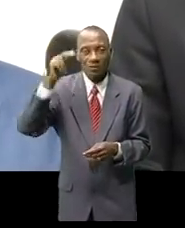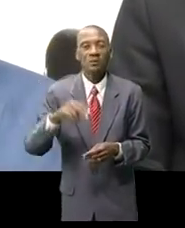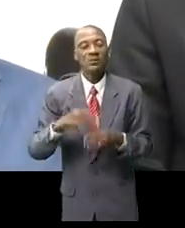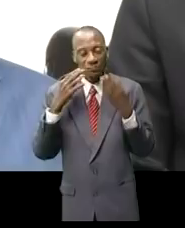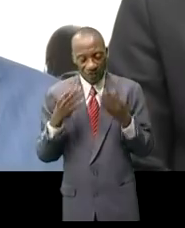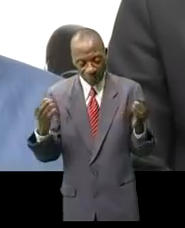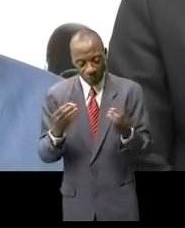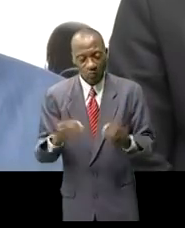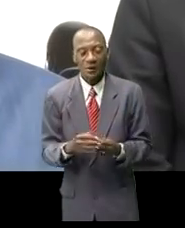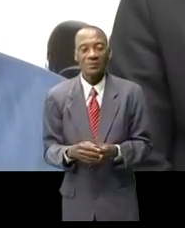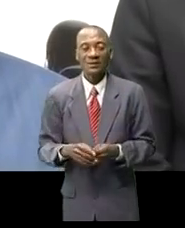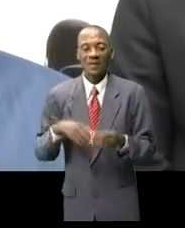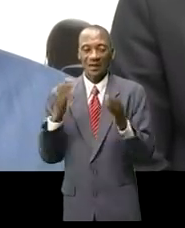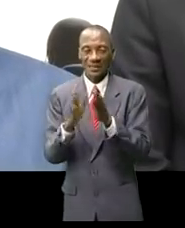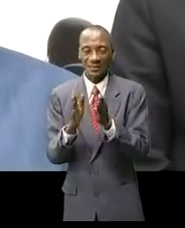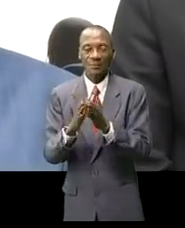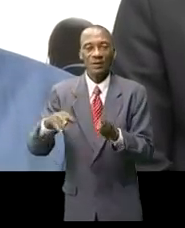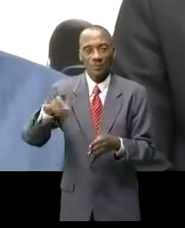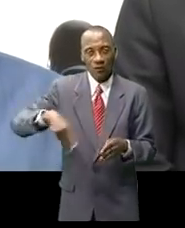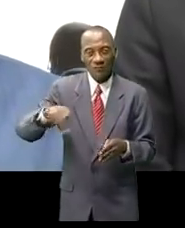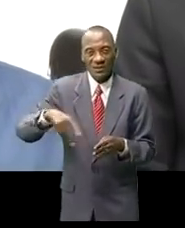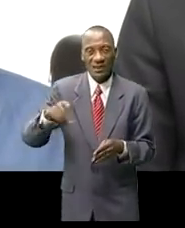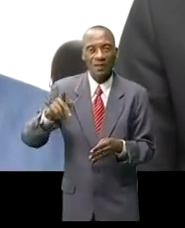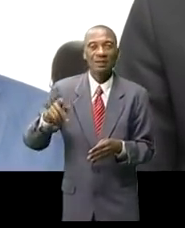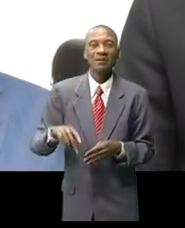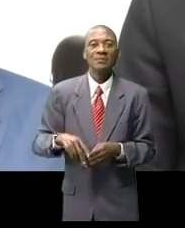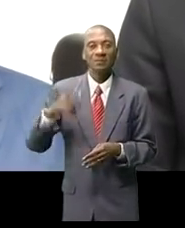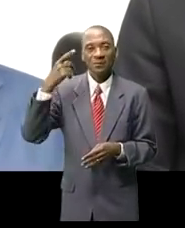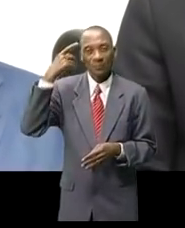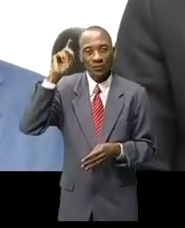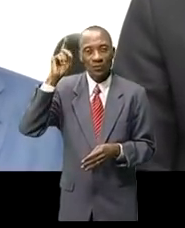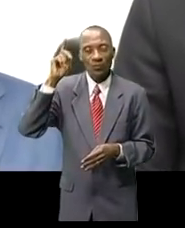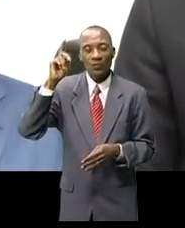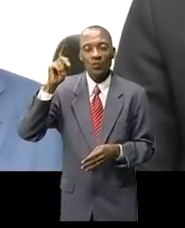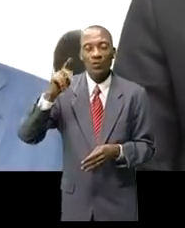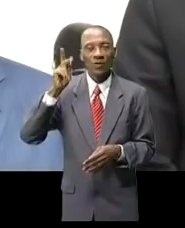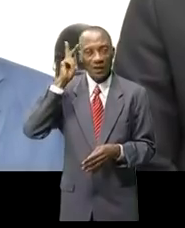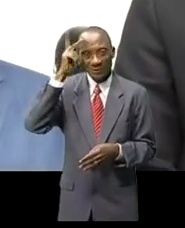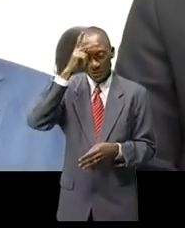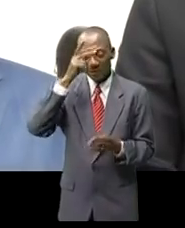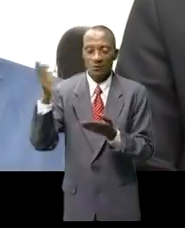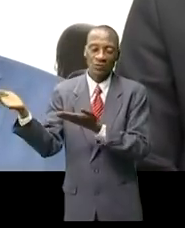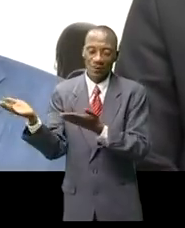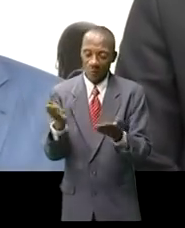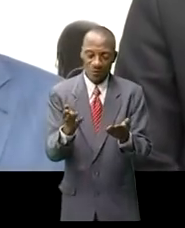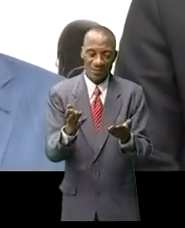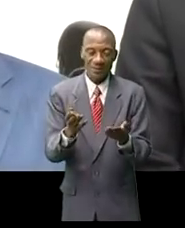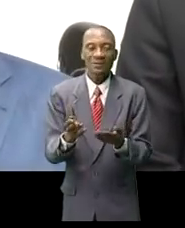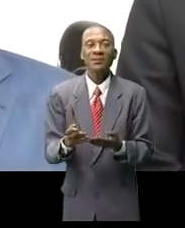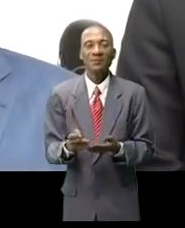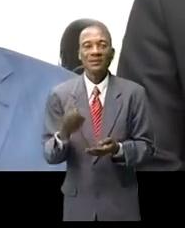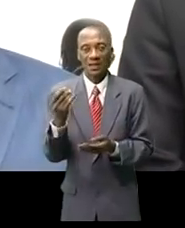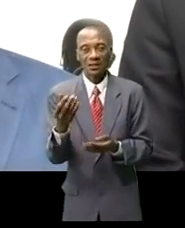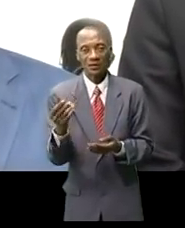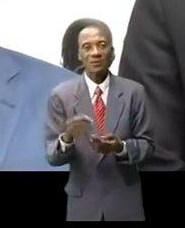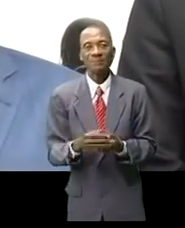deux coups, de le féliciter aussi depuis qu'il a eu cette lourde charge de diriger le